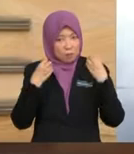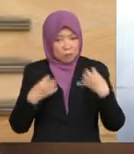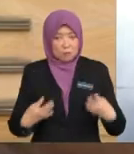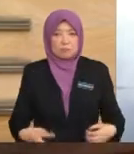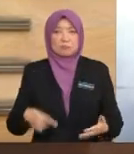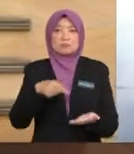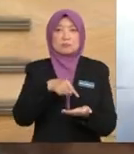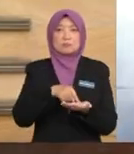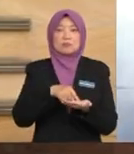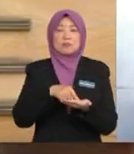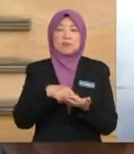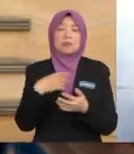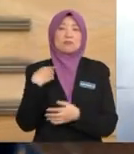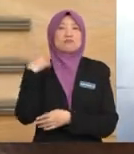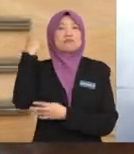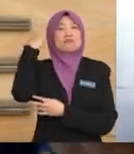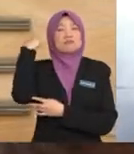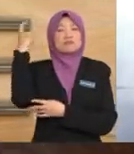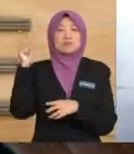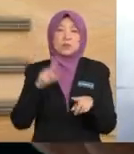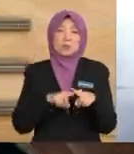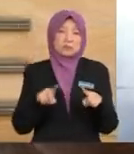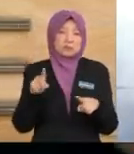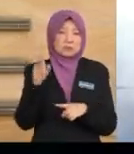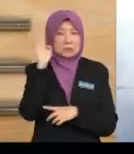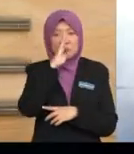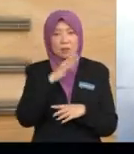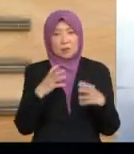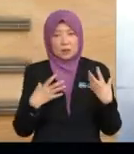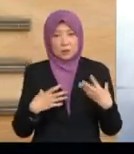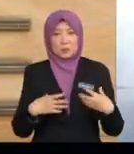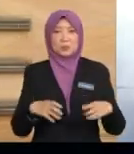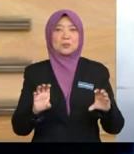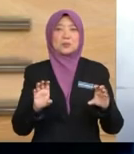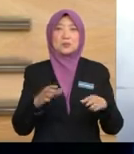ada impian, cikgu, tapi tak pernah berani untuk mencuba. Lepas ni